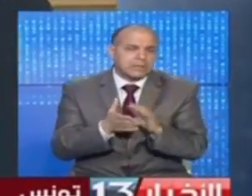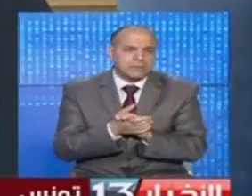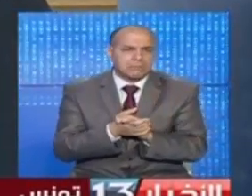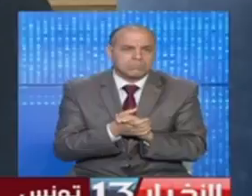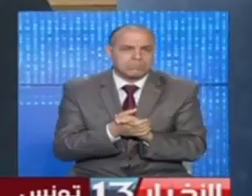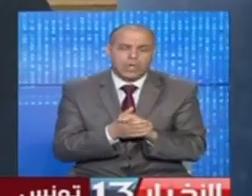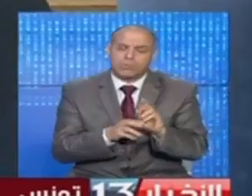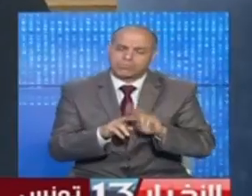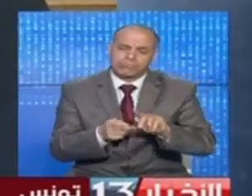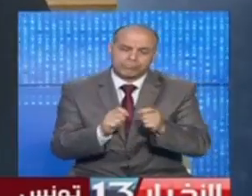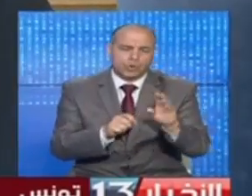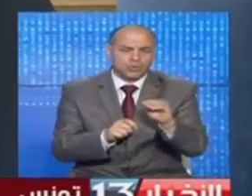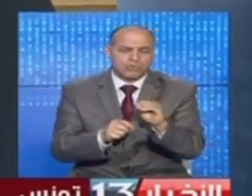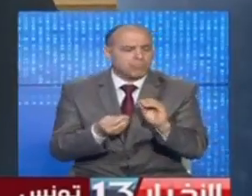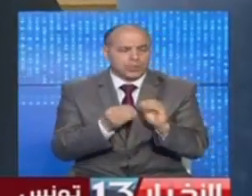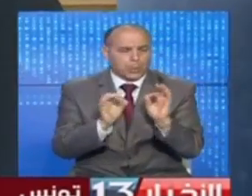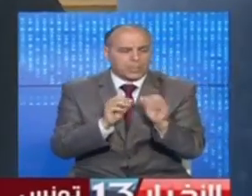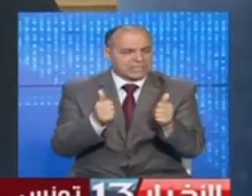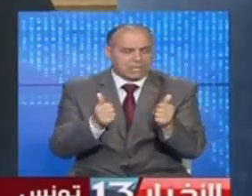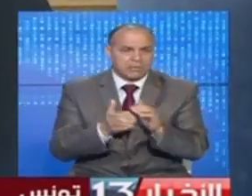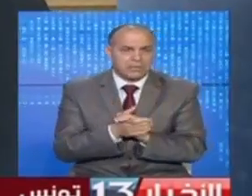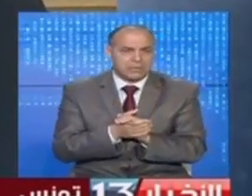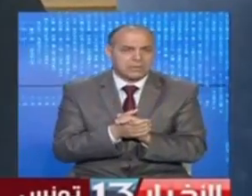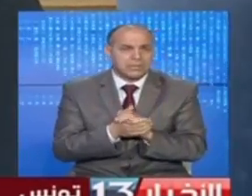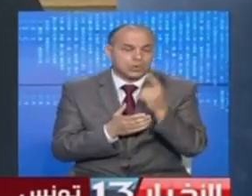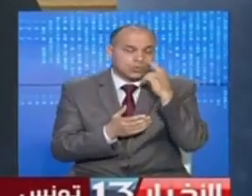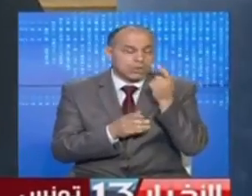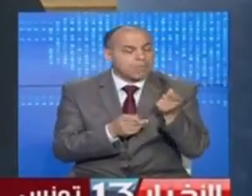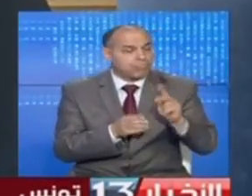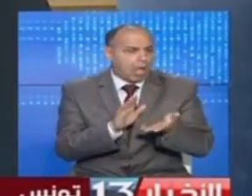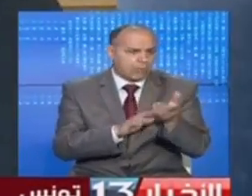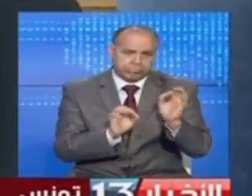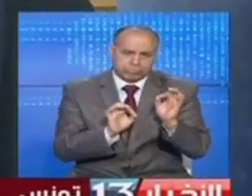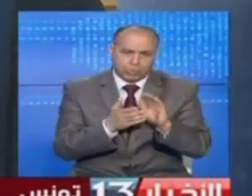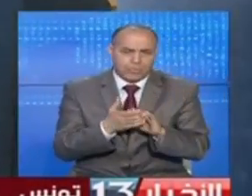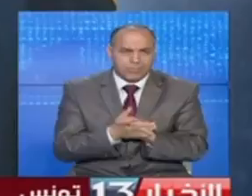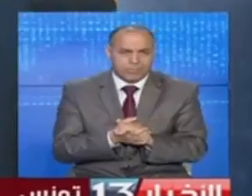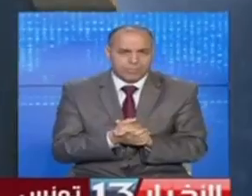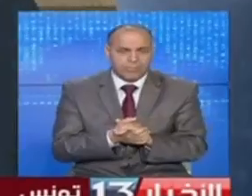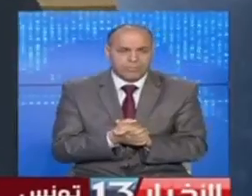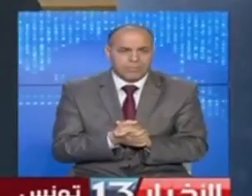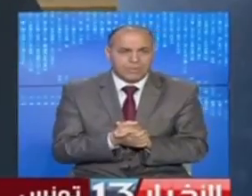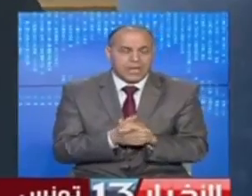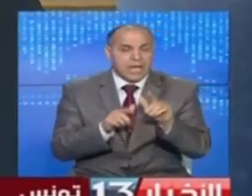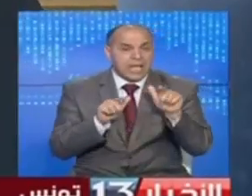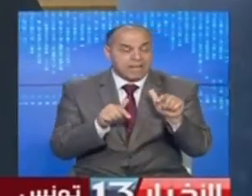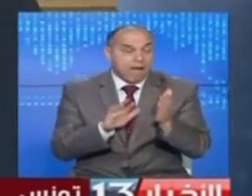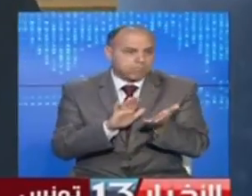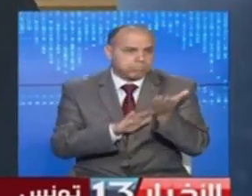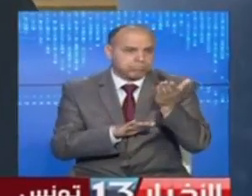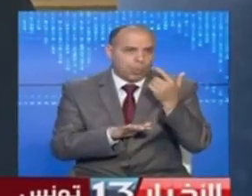أسعار معدولة في السوق، ما فيهاش إشكال الآن، مش في حالة ارتفاع، بالعكس هي في حالة تراجع. إذا حصل أي